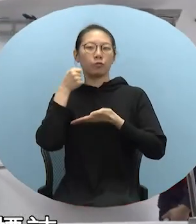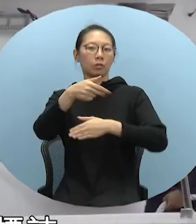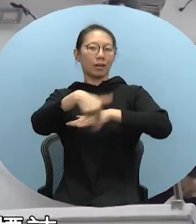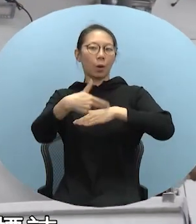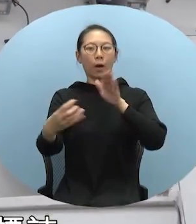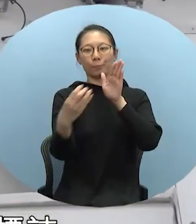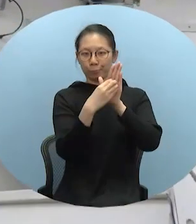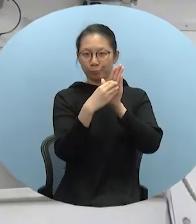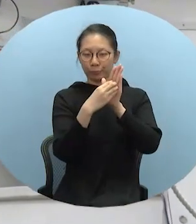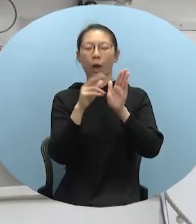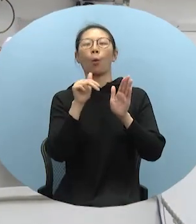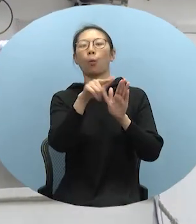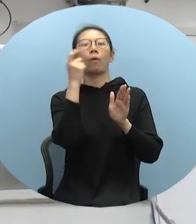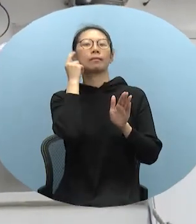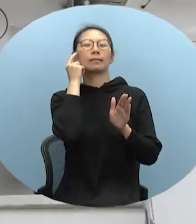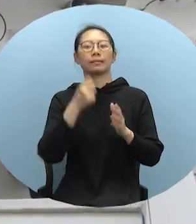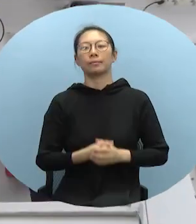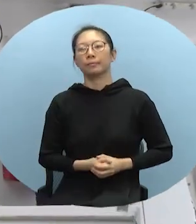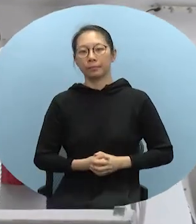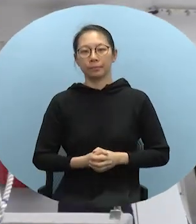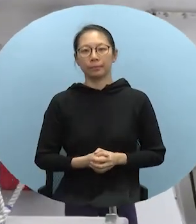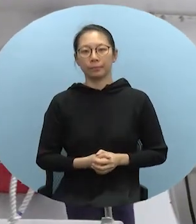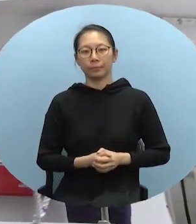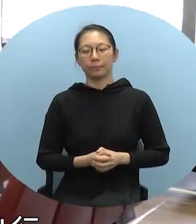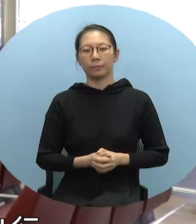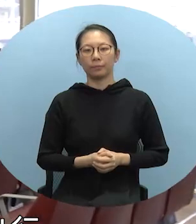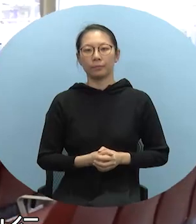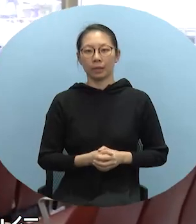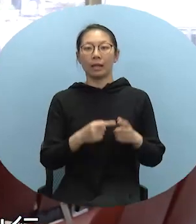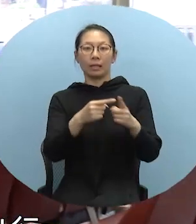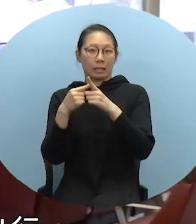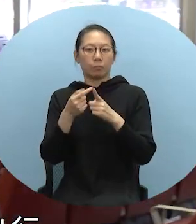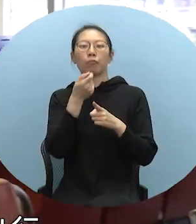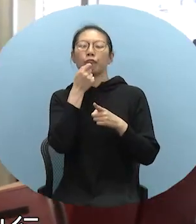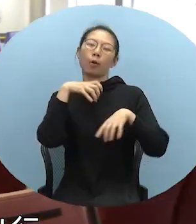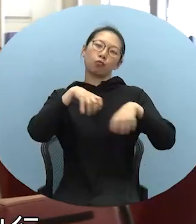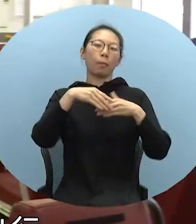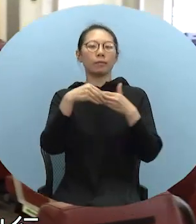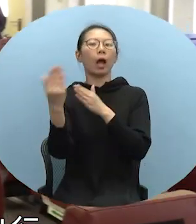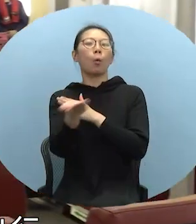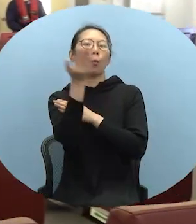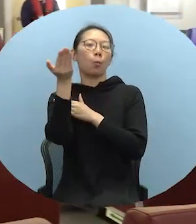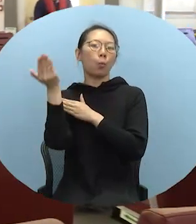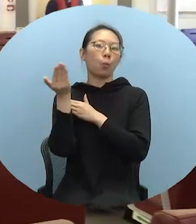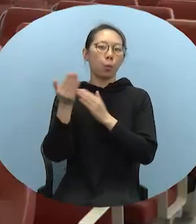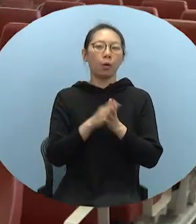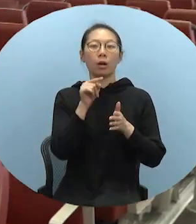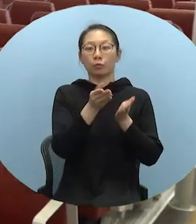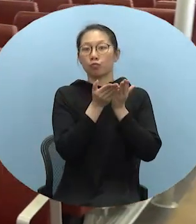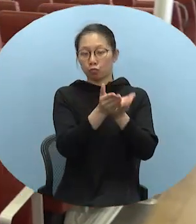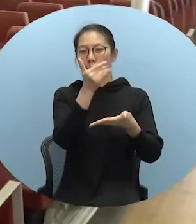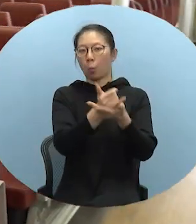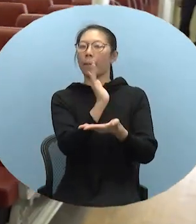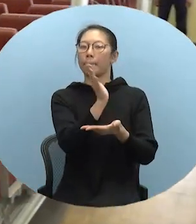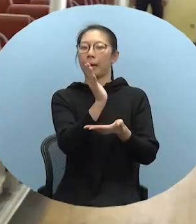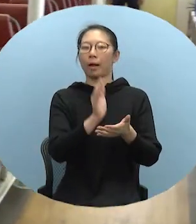划这个标志，就不会认错了。越来越多市民中意带宠物出行，其中呢艘有500